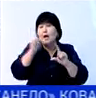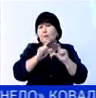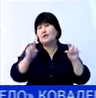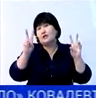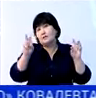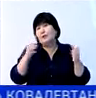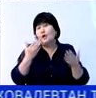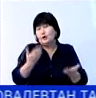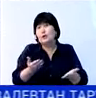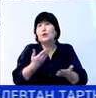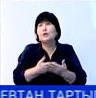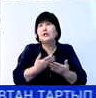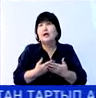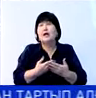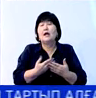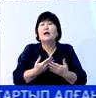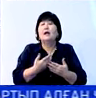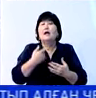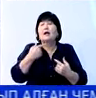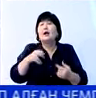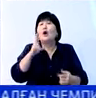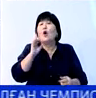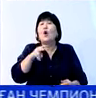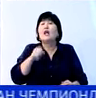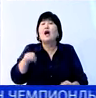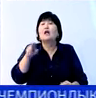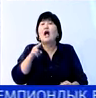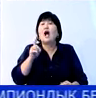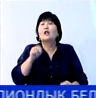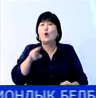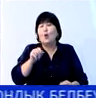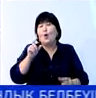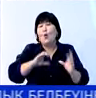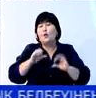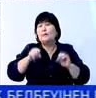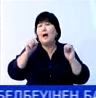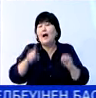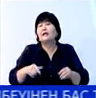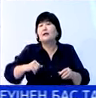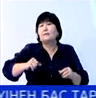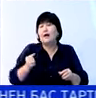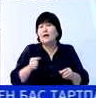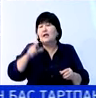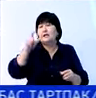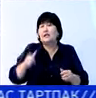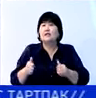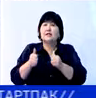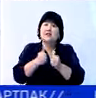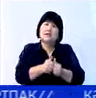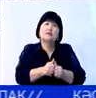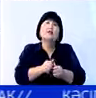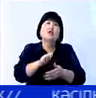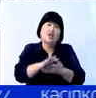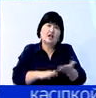аталған. Сол жаңағы штат Колорадода, Колорадо университетінен арнайы біз серіктестігімізді жалғастырып